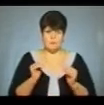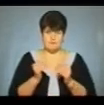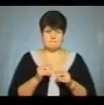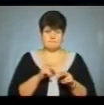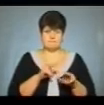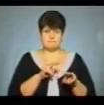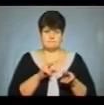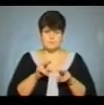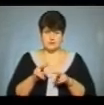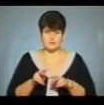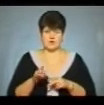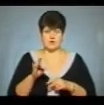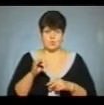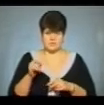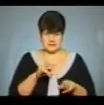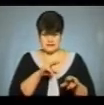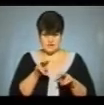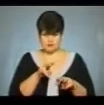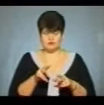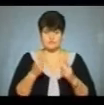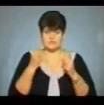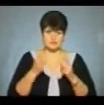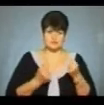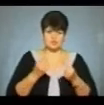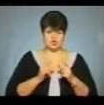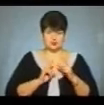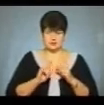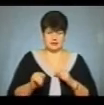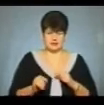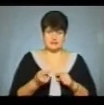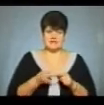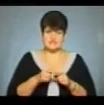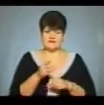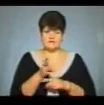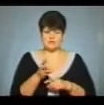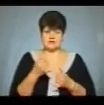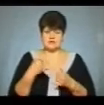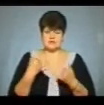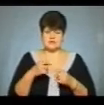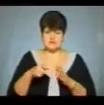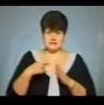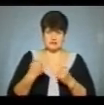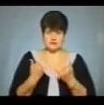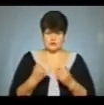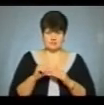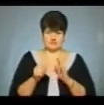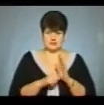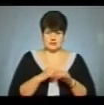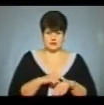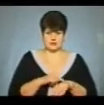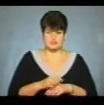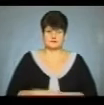патрульні регулюватимуть рух і стежитимуть, щоб висотні машини не проїжджали. Це відео відзняте сьогодні о 16:00 годині.